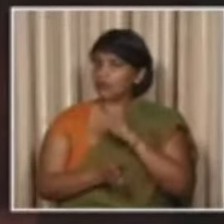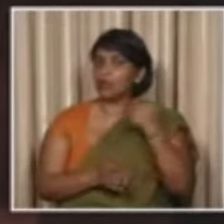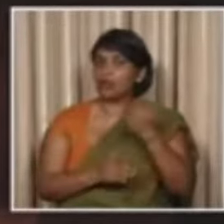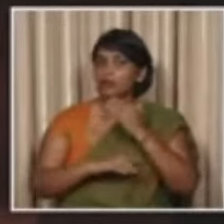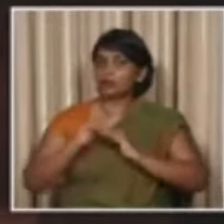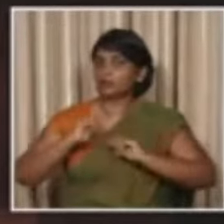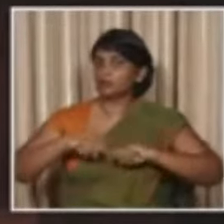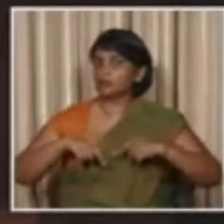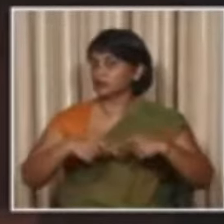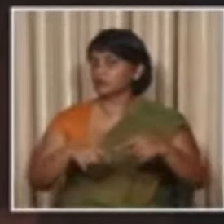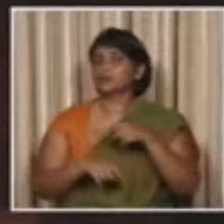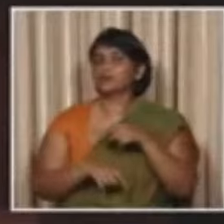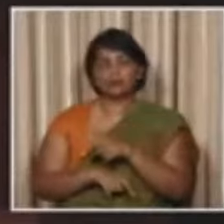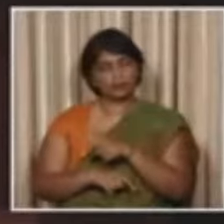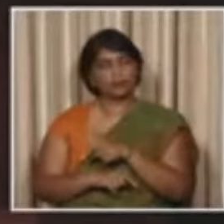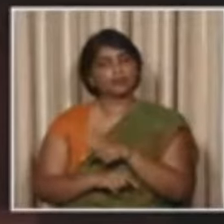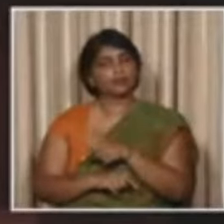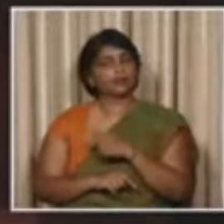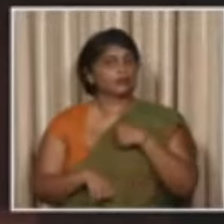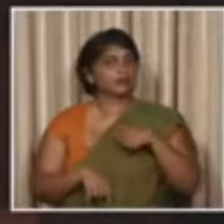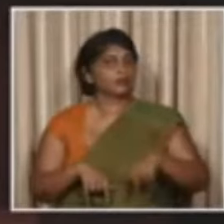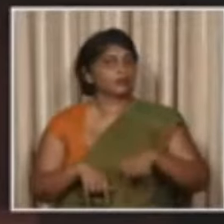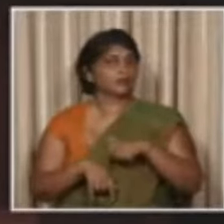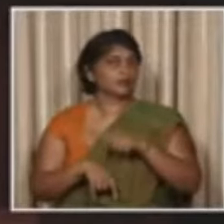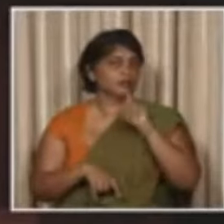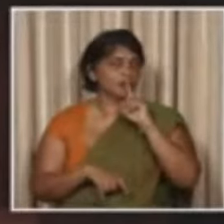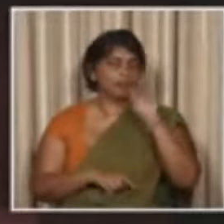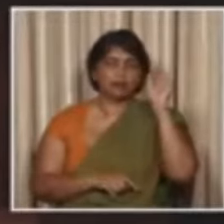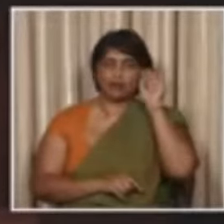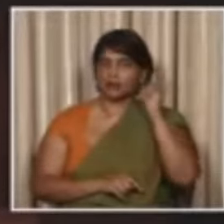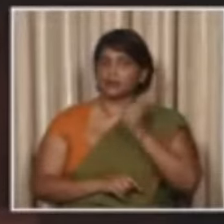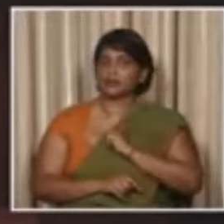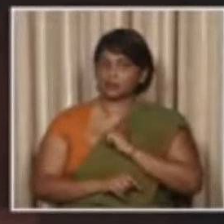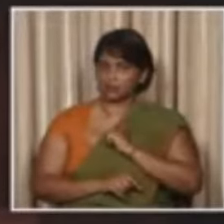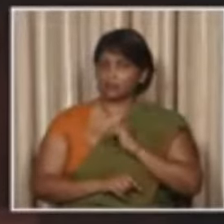ක්‍රමයේ ක්‍රියාත්මක කරන්නද කියන එක මම මේ අවස්ථාවේ අහන්නට කැමතියි.